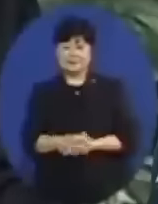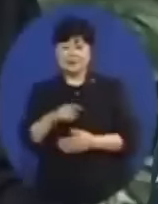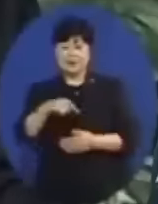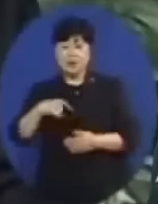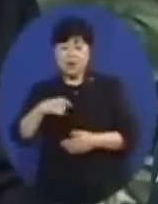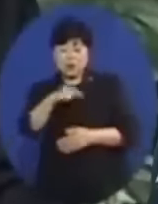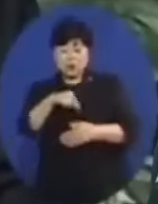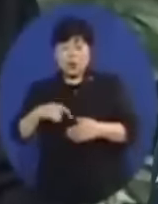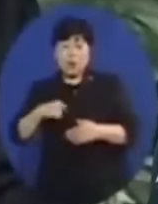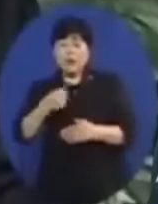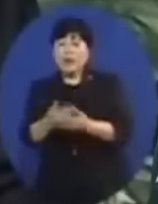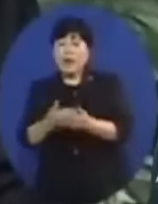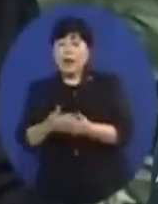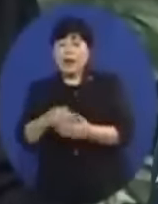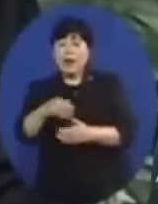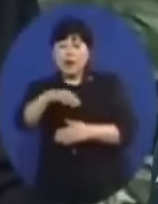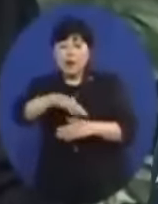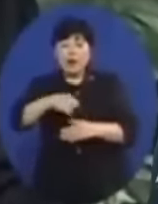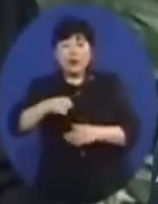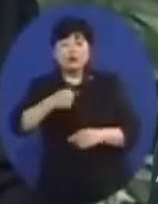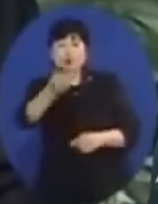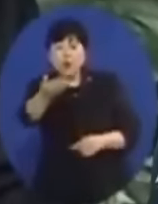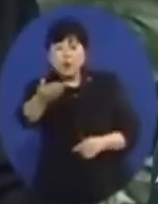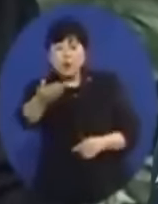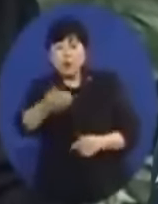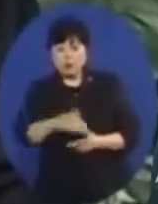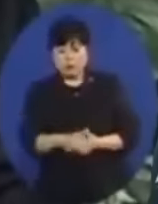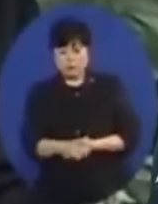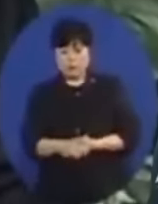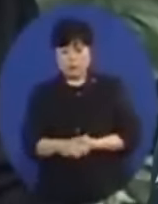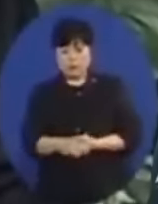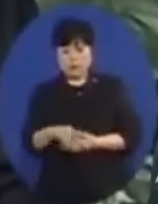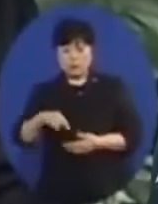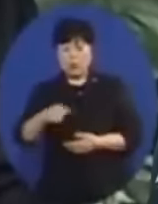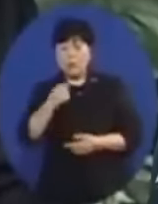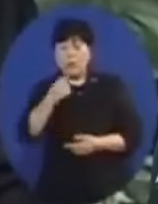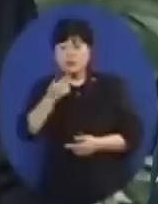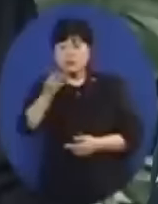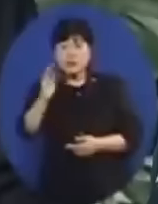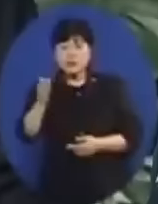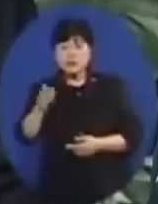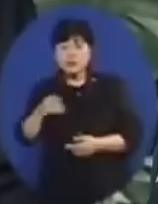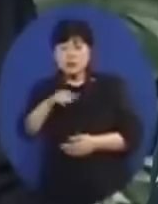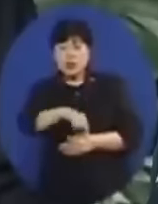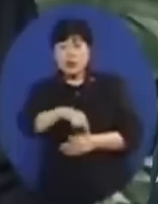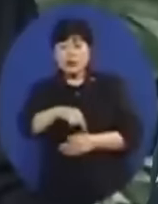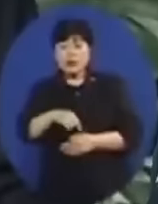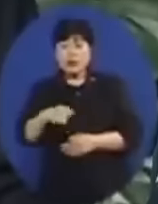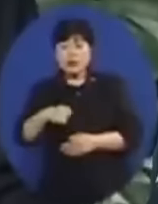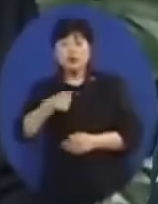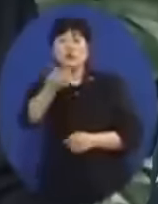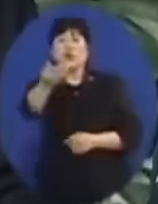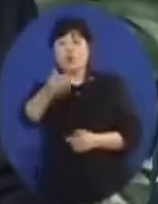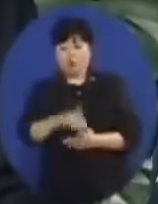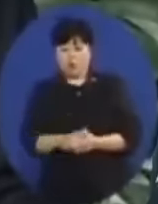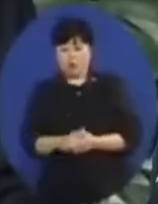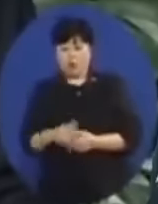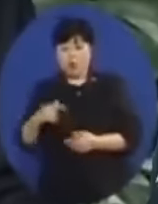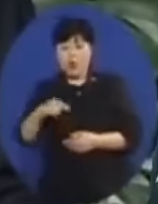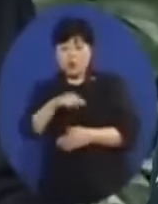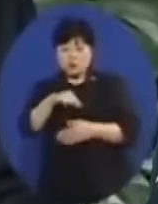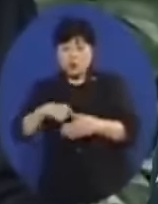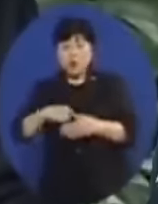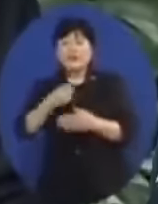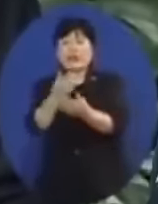속옷을 달라는데 왜 내 그 옷까지 줘? 속옷을 달라면 속옷만 주고 말지. 그렇게 할 것인데 속옷을